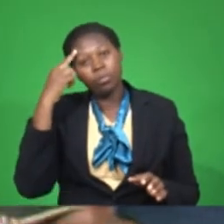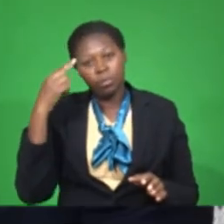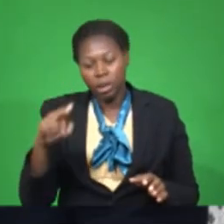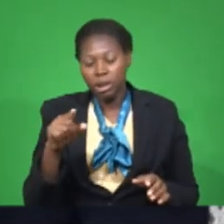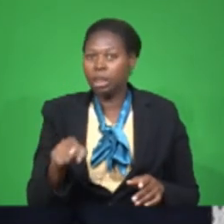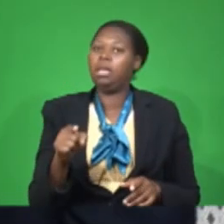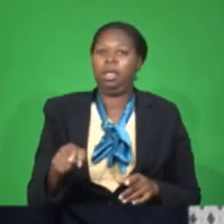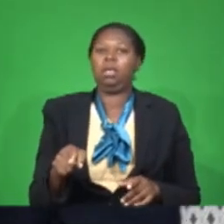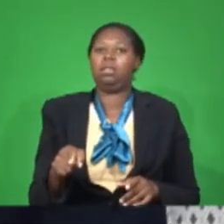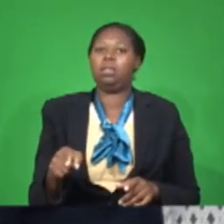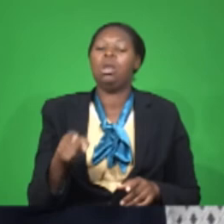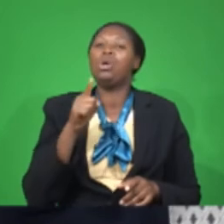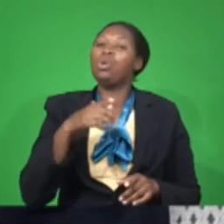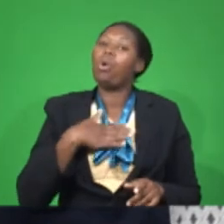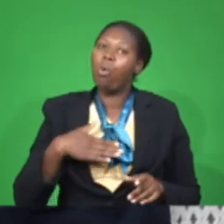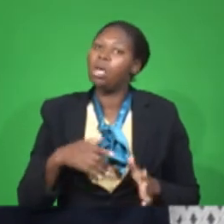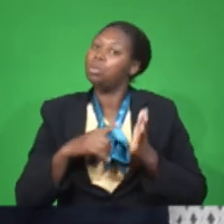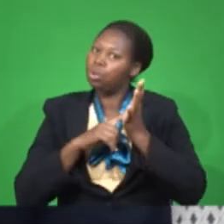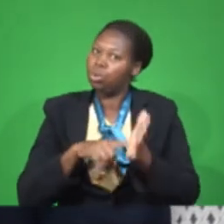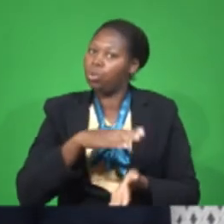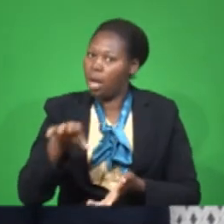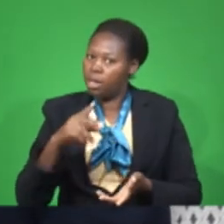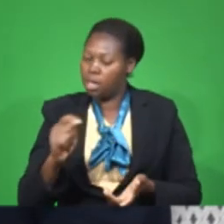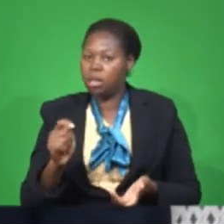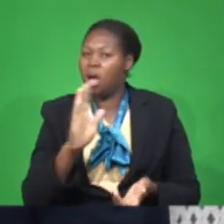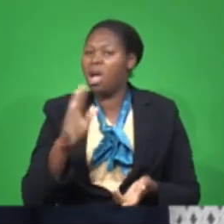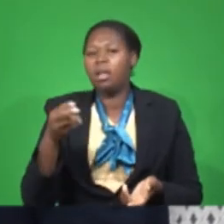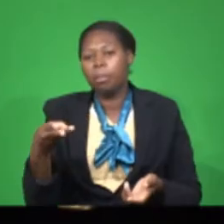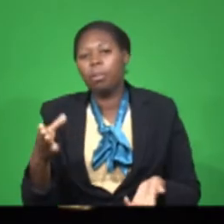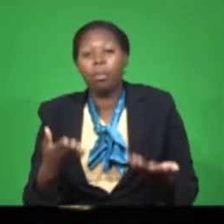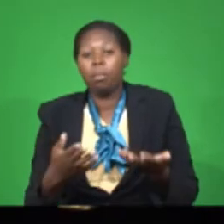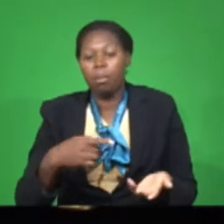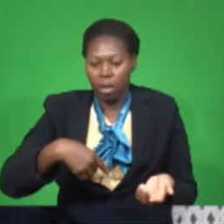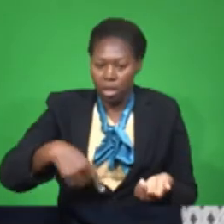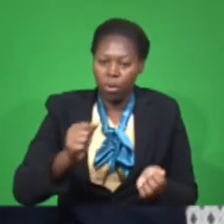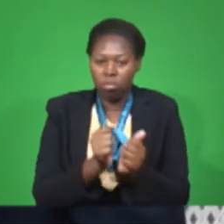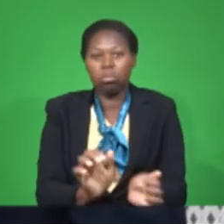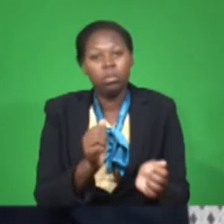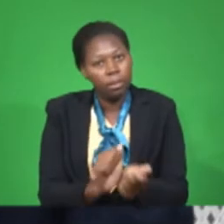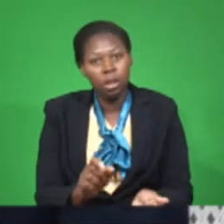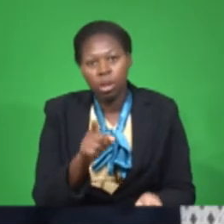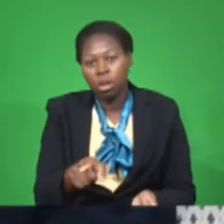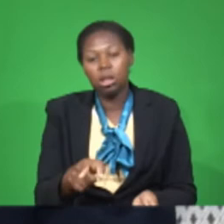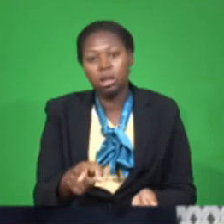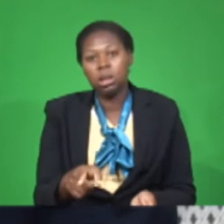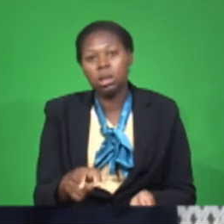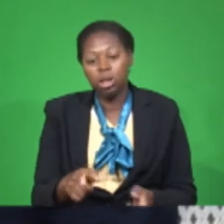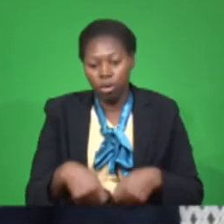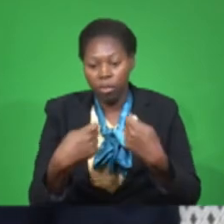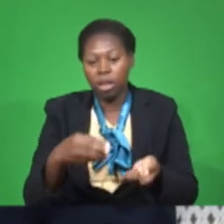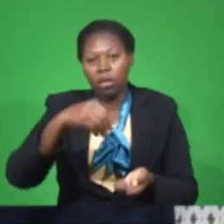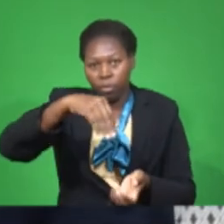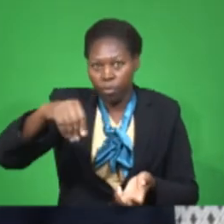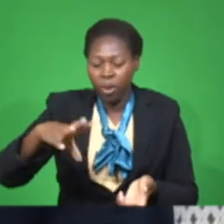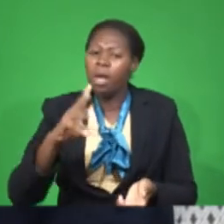mukaedza kuburitsa kuti kunawo muvanhu zvechiwo wakatofamba mukatopiwa tumwe tunhu twamakapiwa but ng'anga idzodzo dziri kutotendeka.